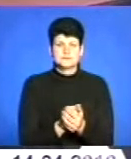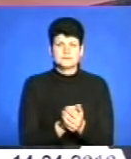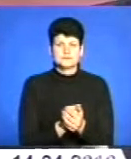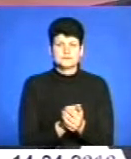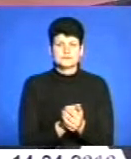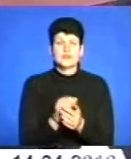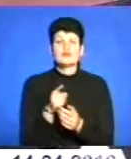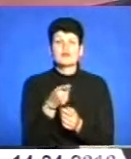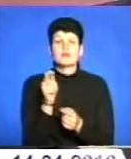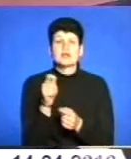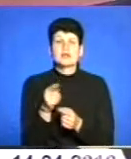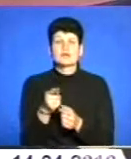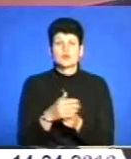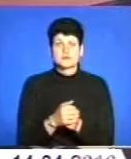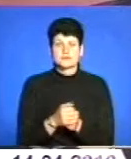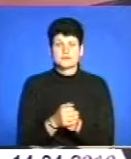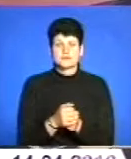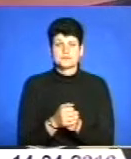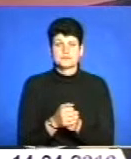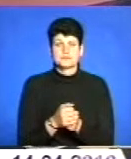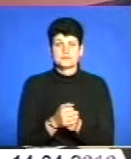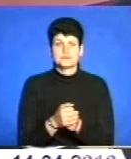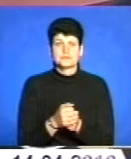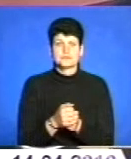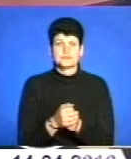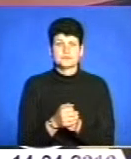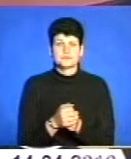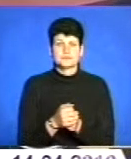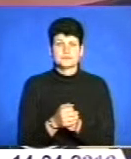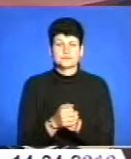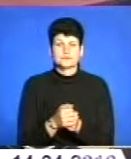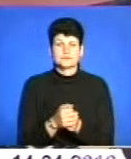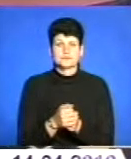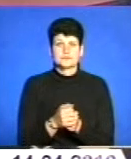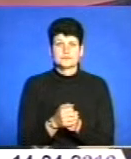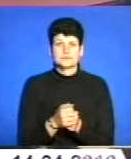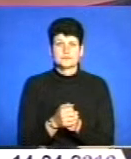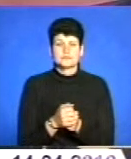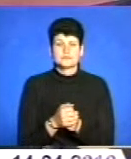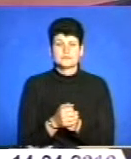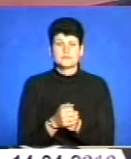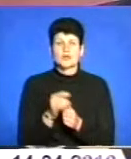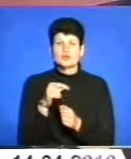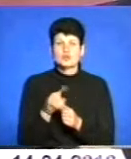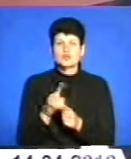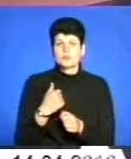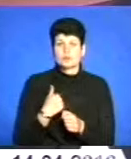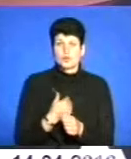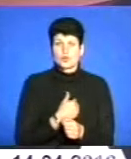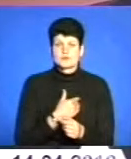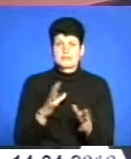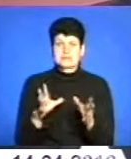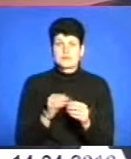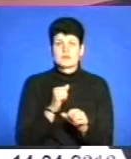Чому ви приїхали саме в Тернопіль? Since we would like to work with future-oriented cities. Тому що ми хочемо співпрацювати